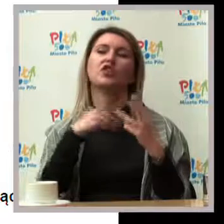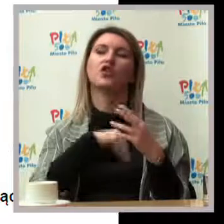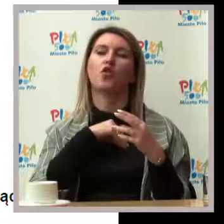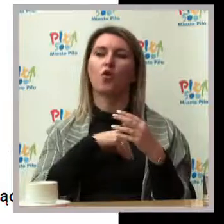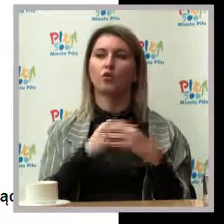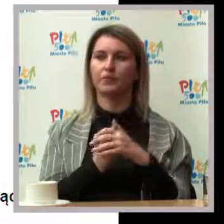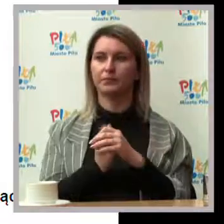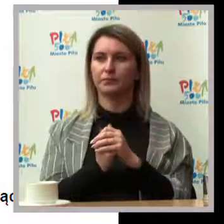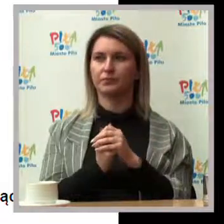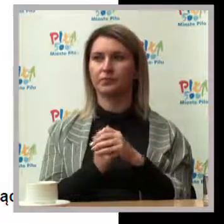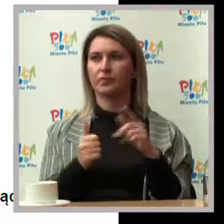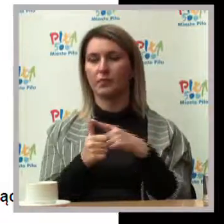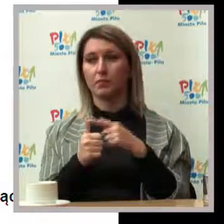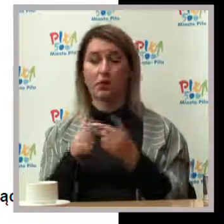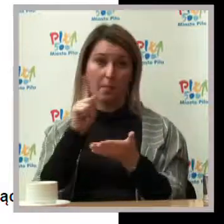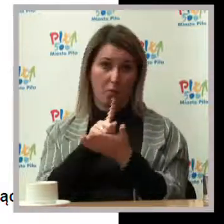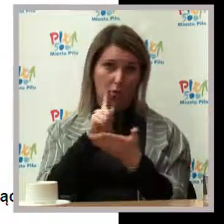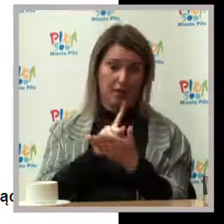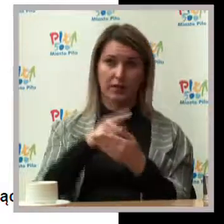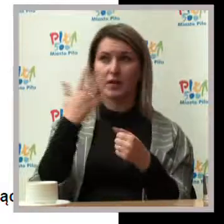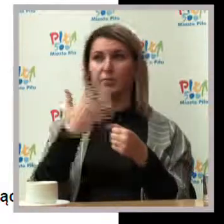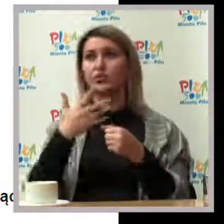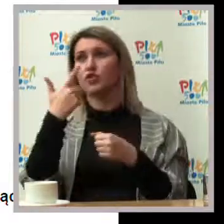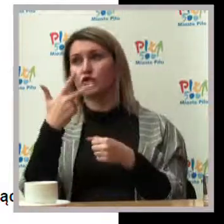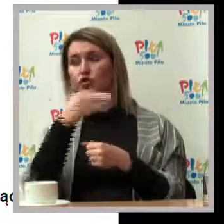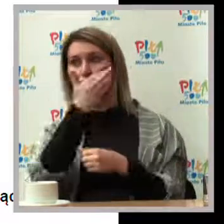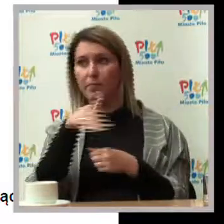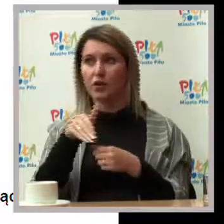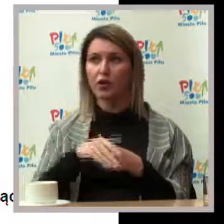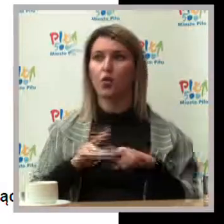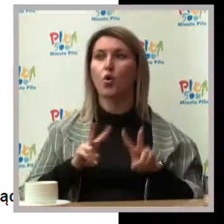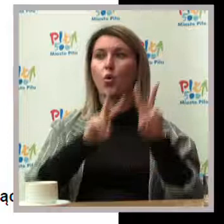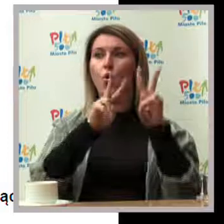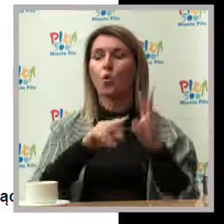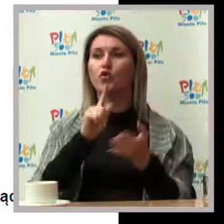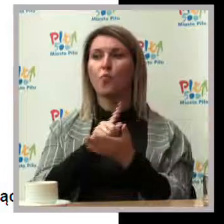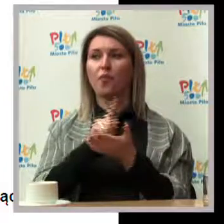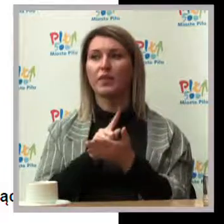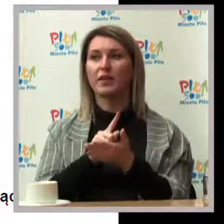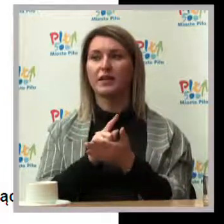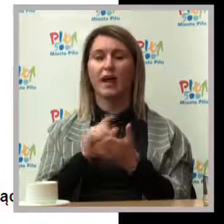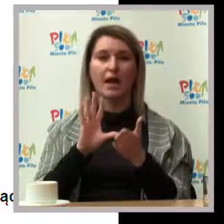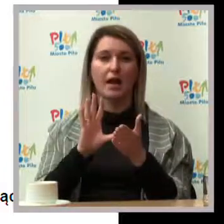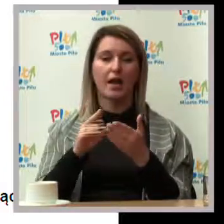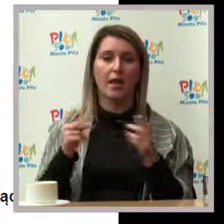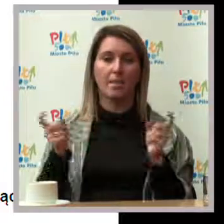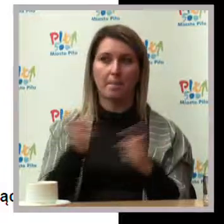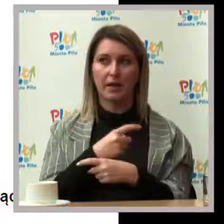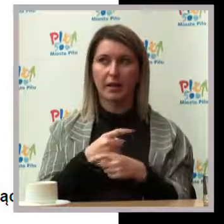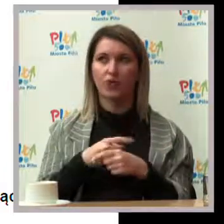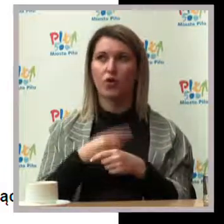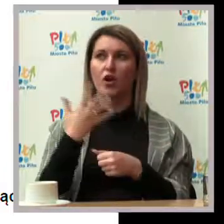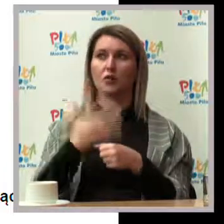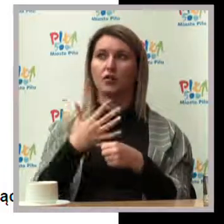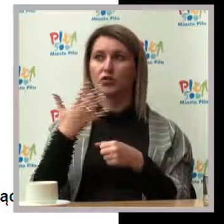po kolei wpływy z podatków 53 miliony, udziały w podatkach budżetu państwa, ten największy